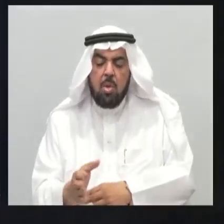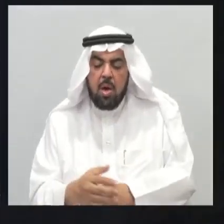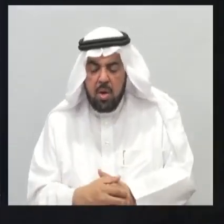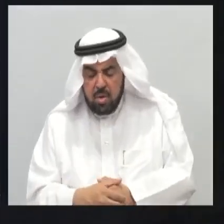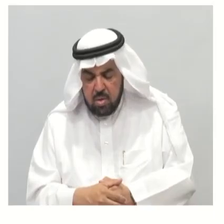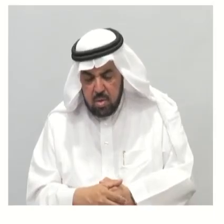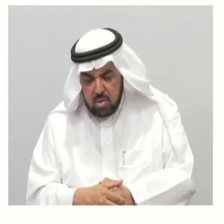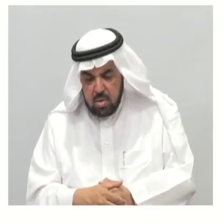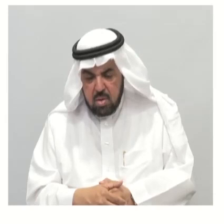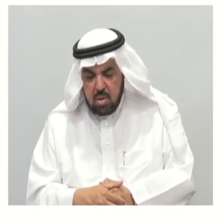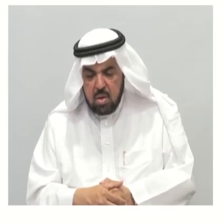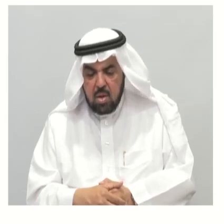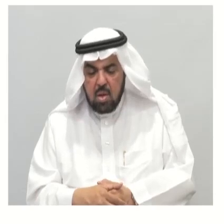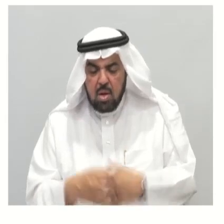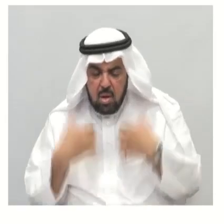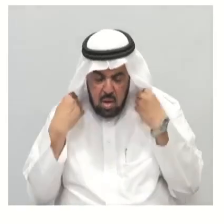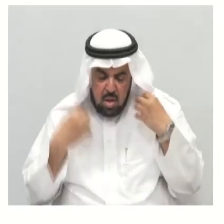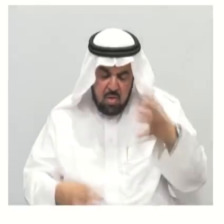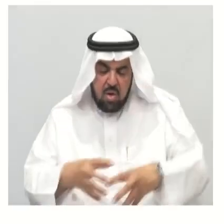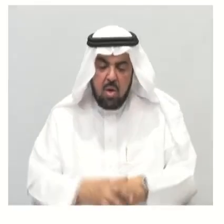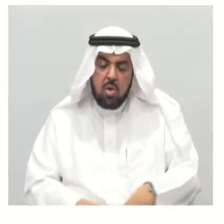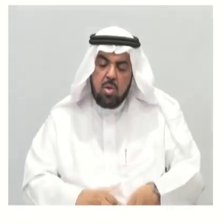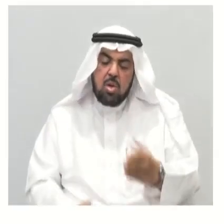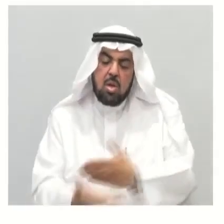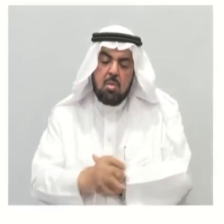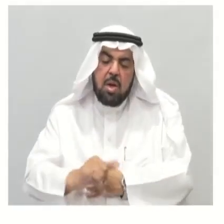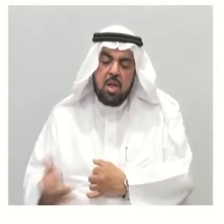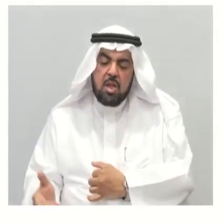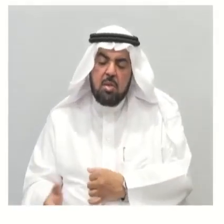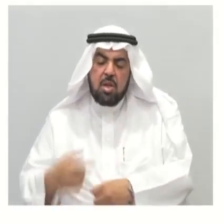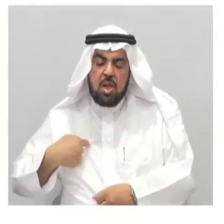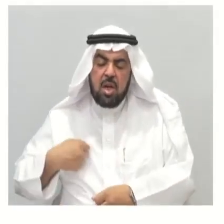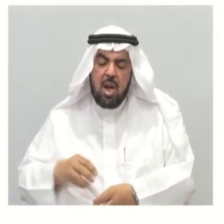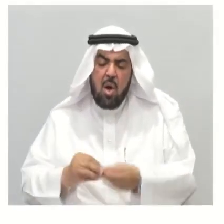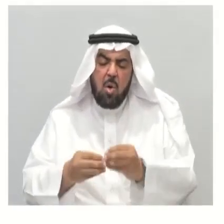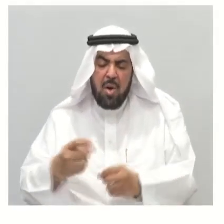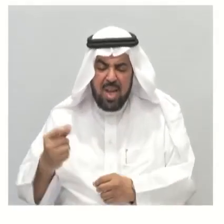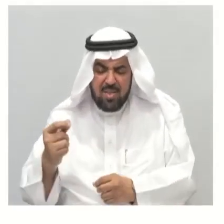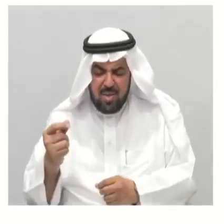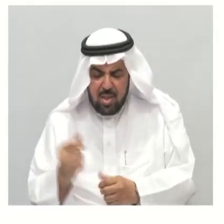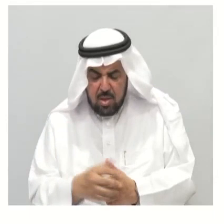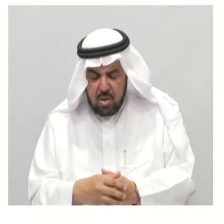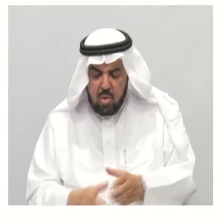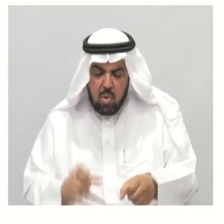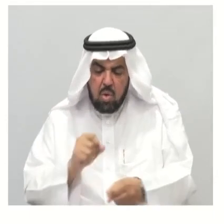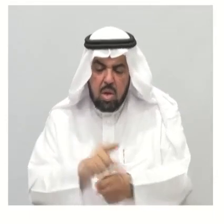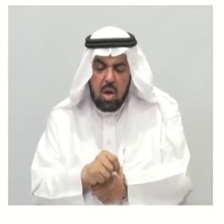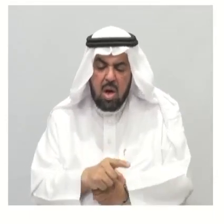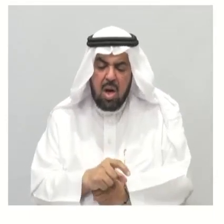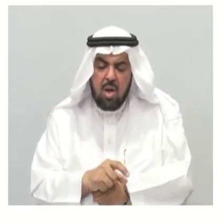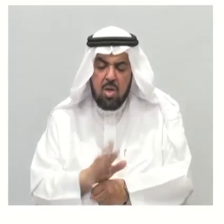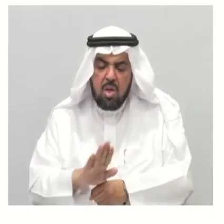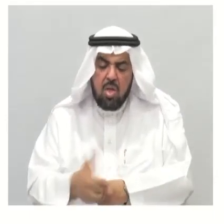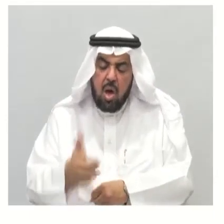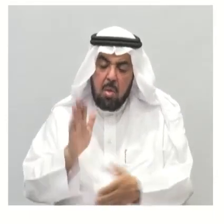يتفاعل السكر مع حمض الكبريتيك ويعطيني مادة جديدة رأيت لونها أنها اللون الأسود، وينطلق أيضا غاز سام،